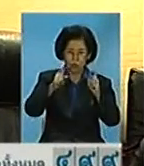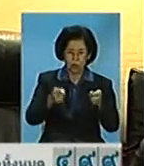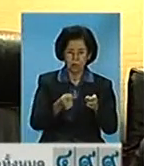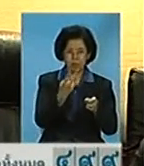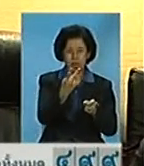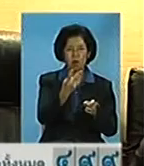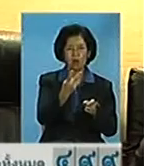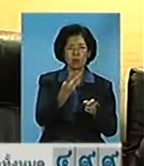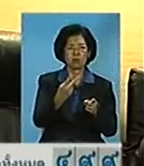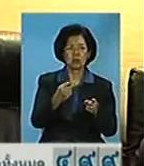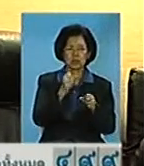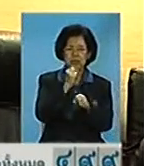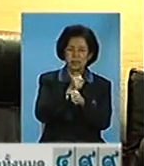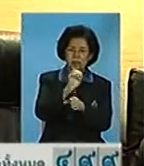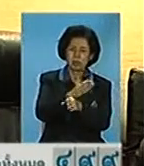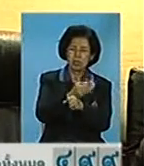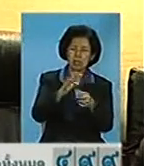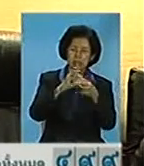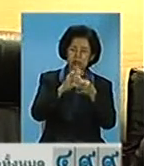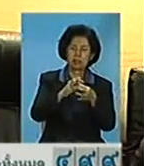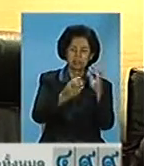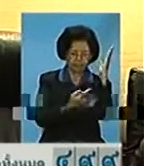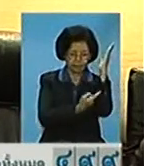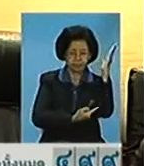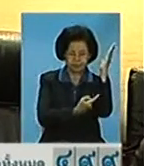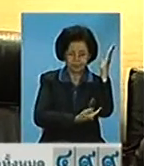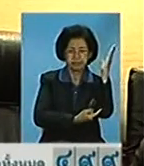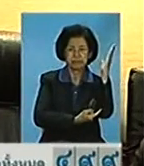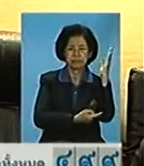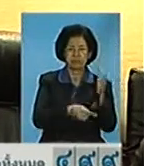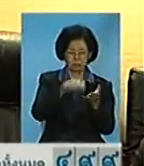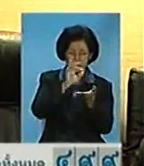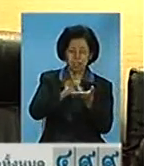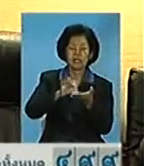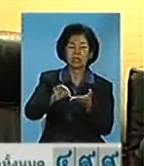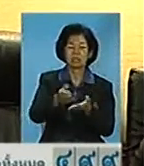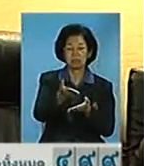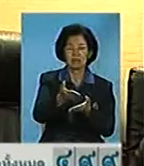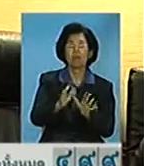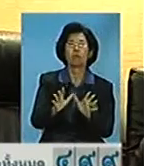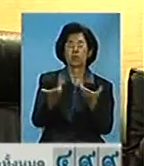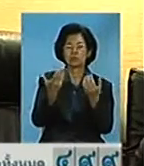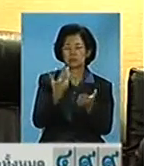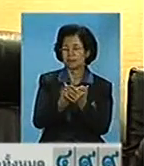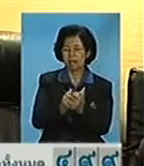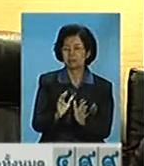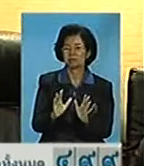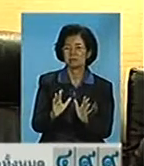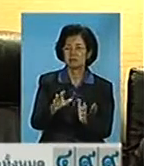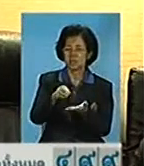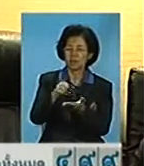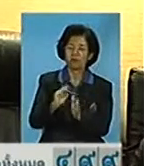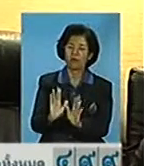ครับประกอบธุรกิจเกี่ยวกับยางพาราถ้าเขียนไปอย่างนี้นะครับหมดครับเงินเส้นหมดครับเพ